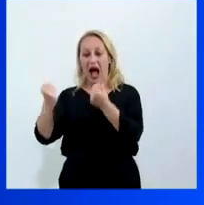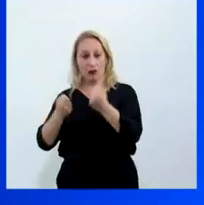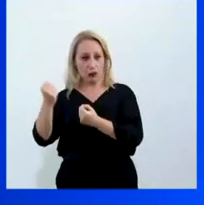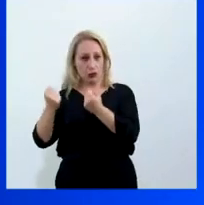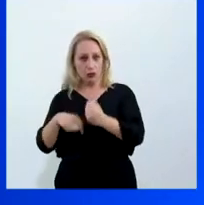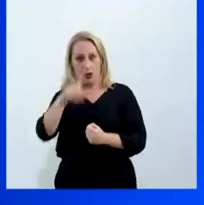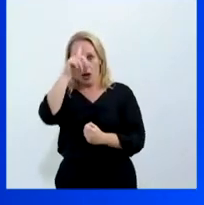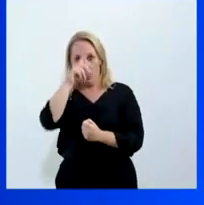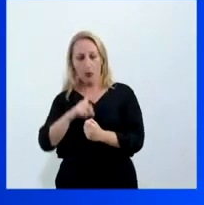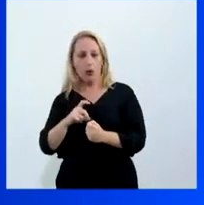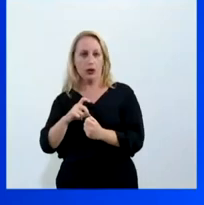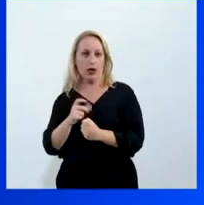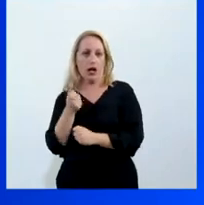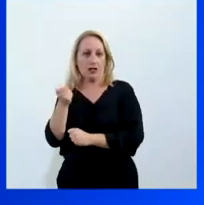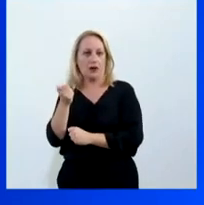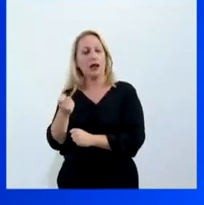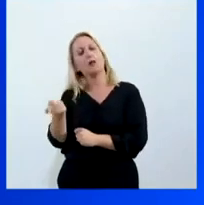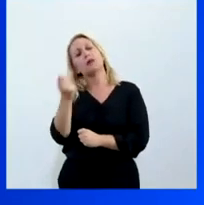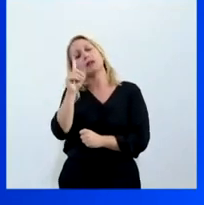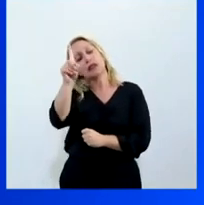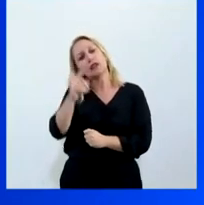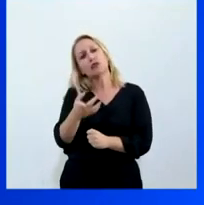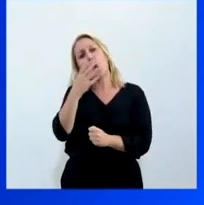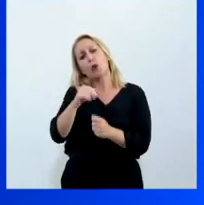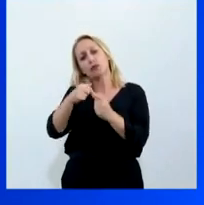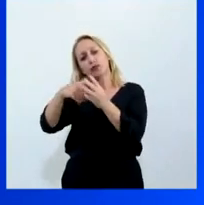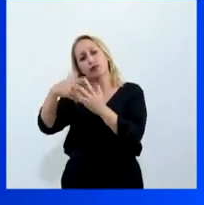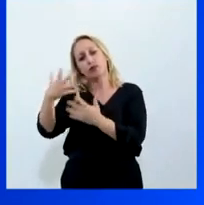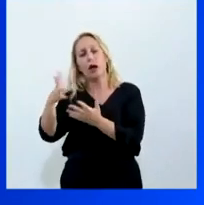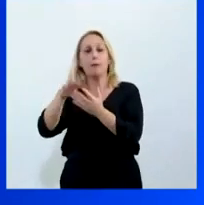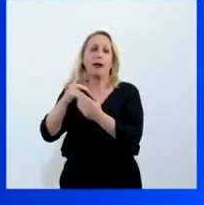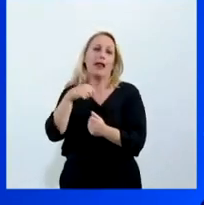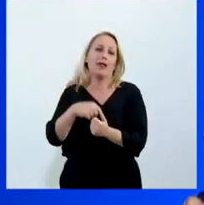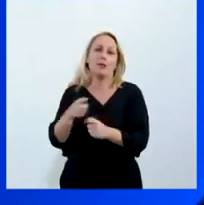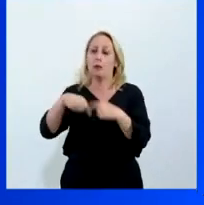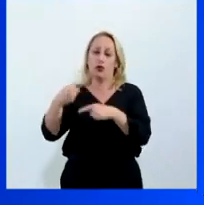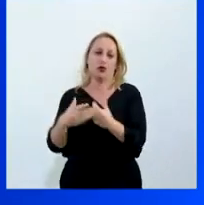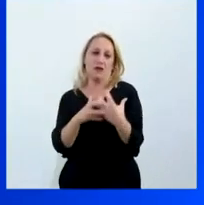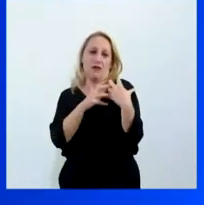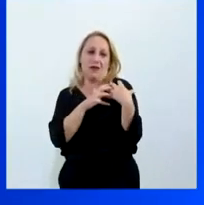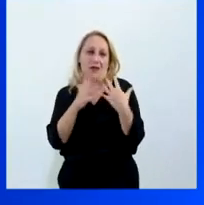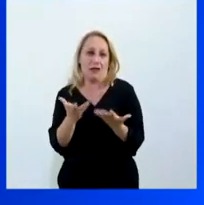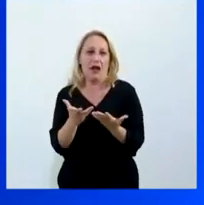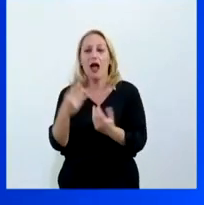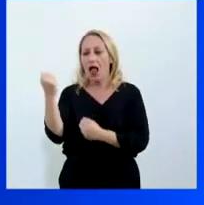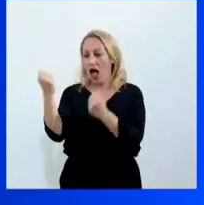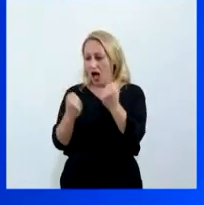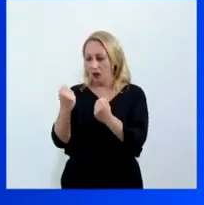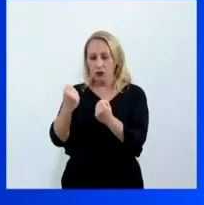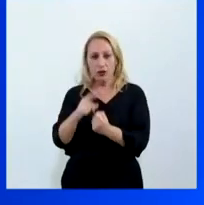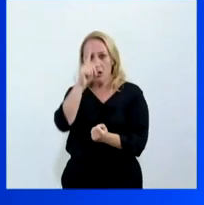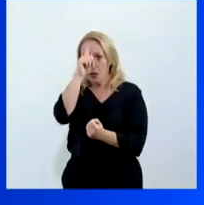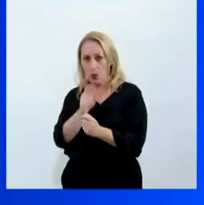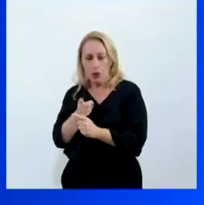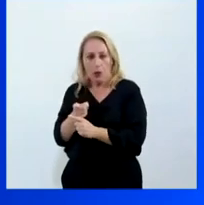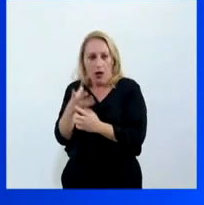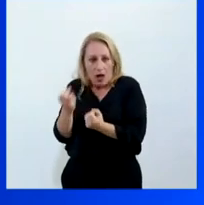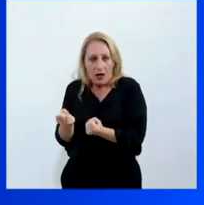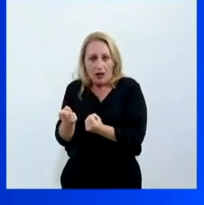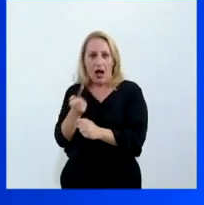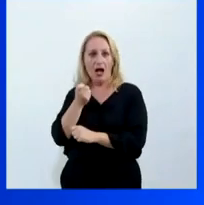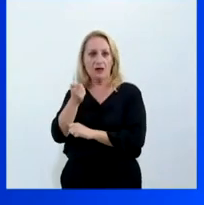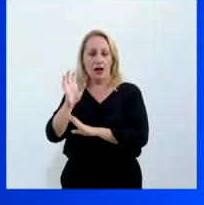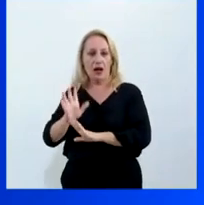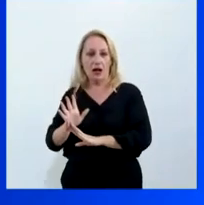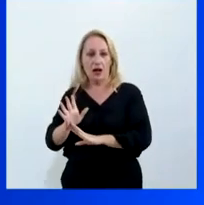Μπορεί για άλλους λόγους ενδεχομένως που έχουν να κάνουν με την αστική ευθύνη, όμως η ασφάλιση στα αυτοκίνητα είναι υποχρεωτική.